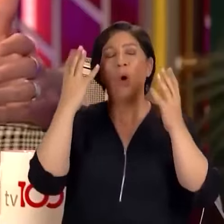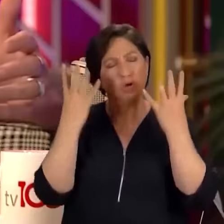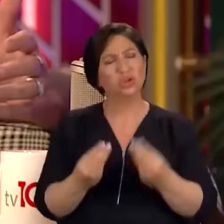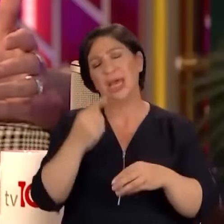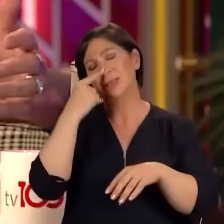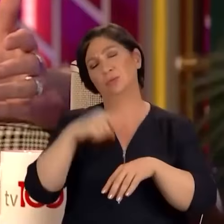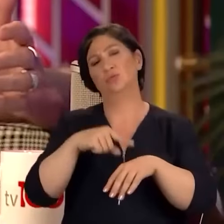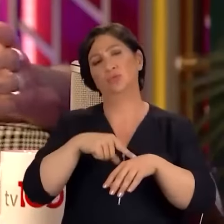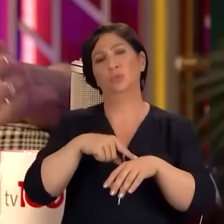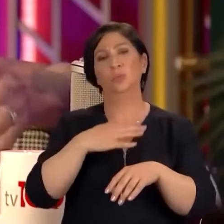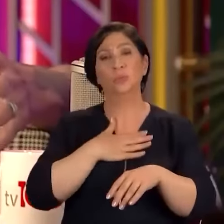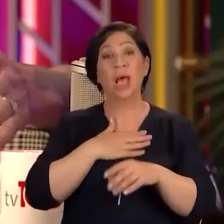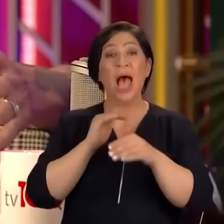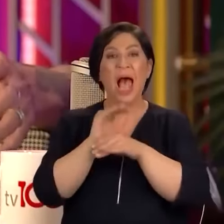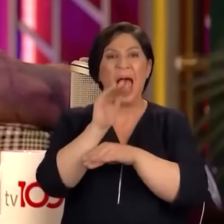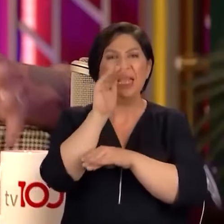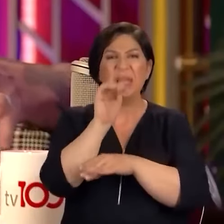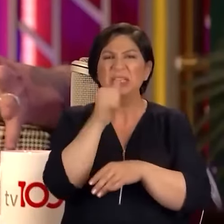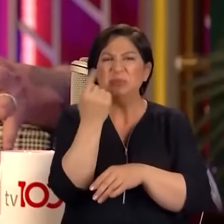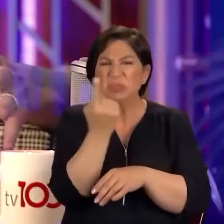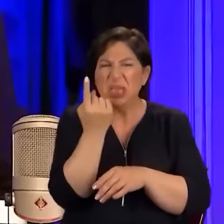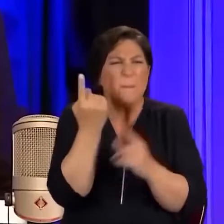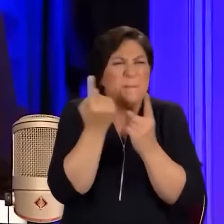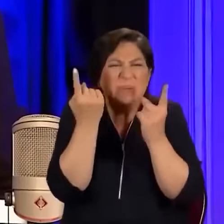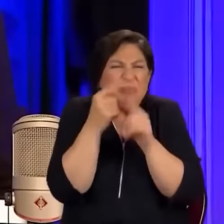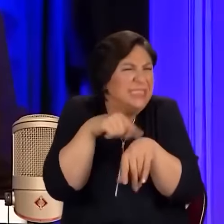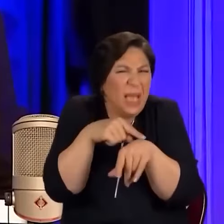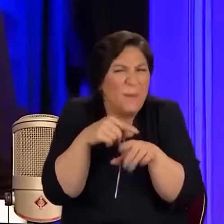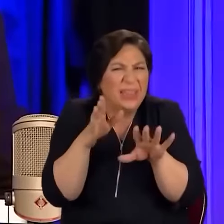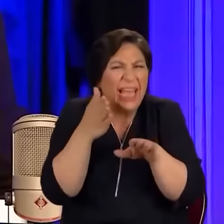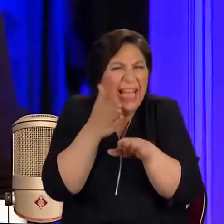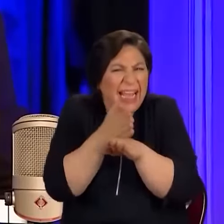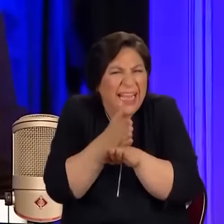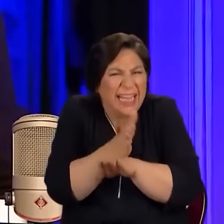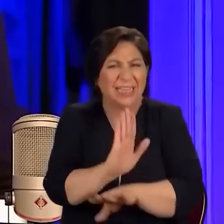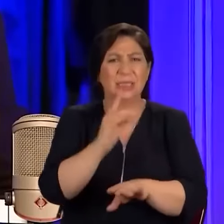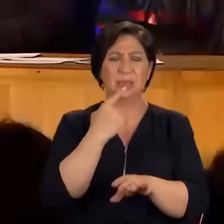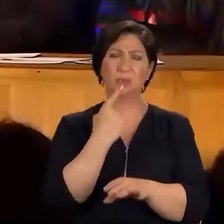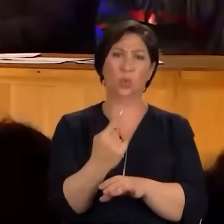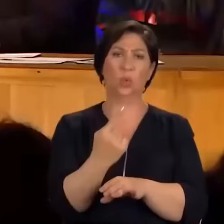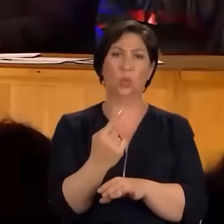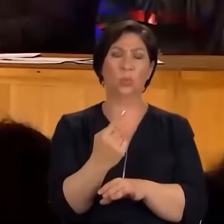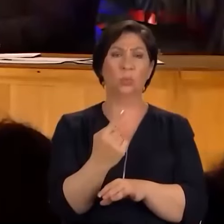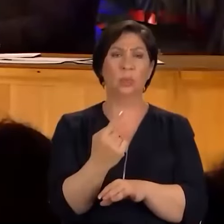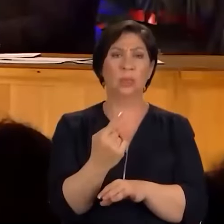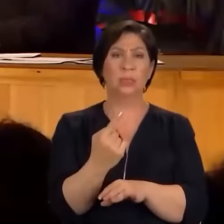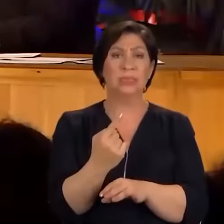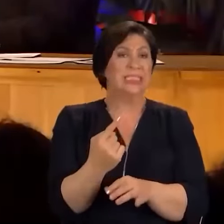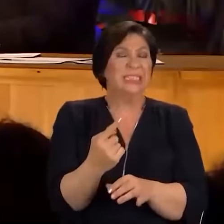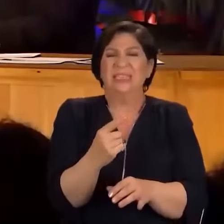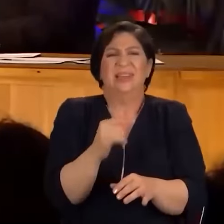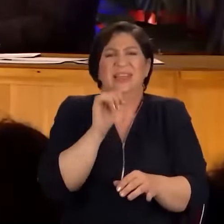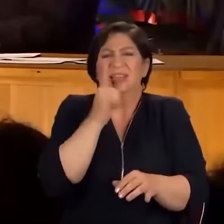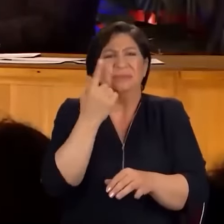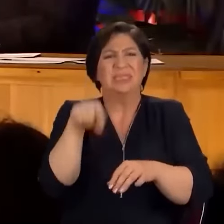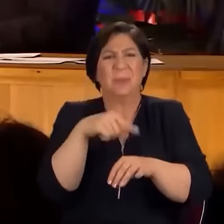ve hayatımda hiçbir şeyi hiçbir zaman gerçekten bunu söylüyorum. Hiçbir